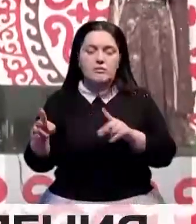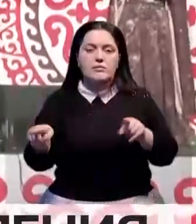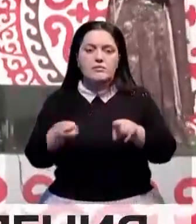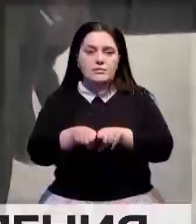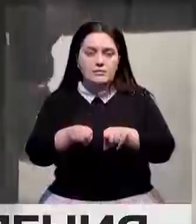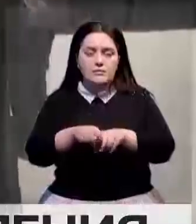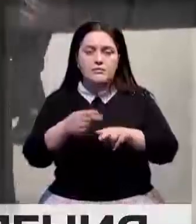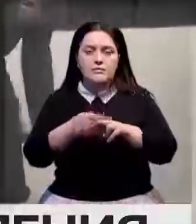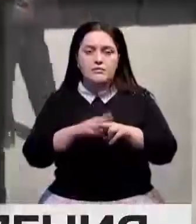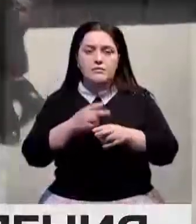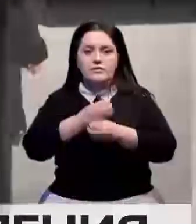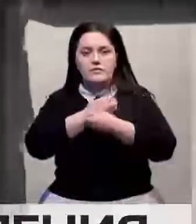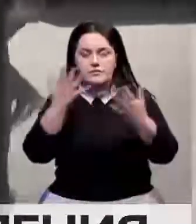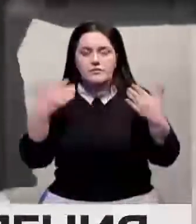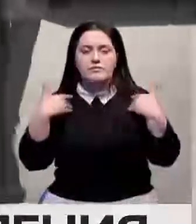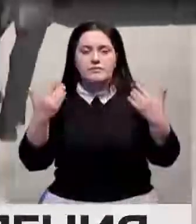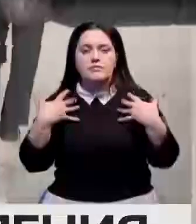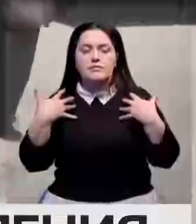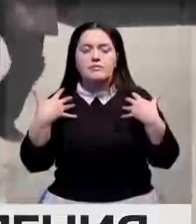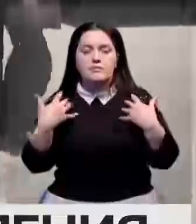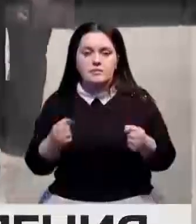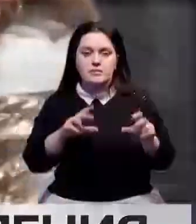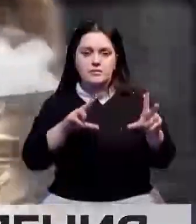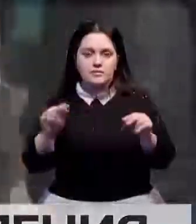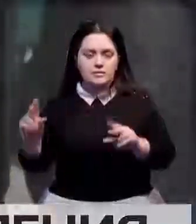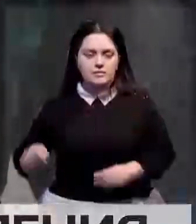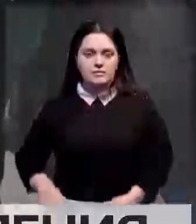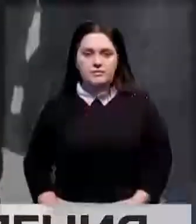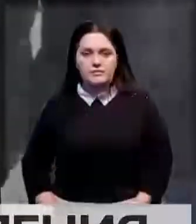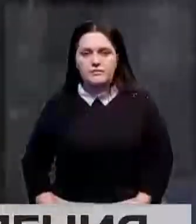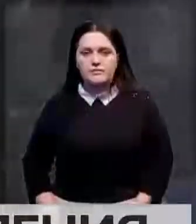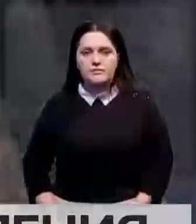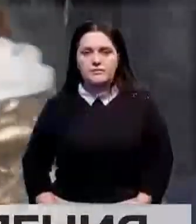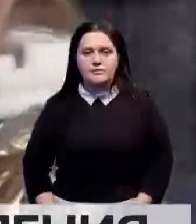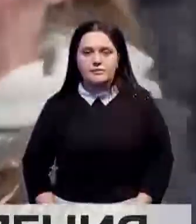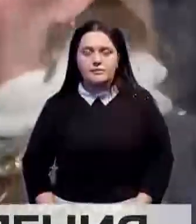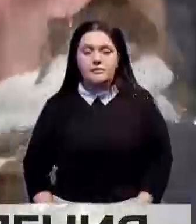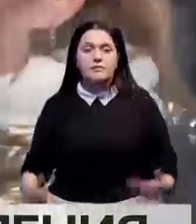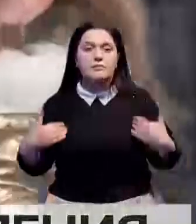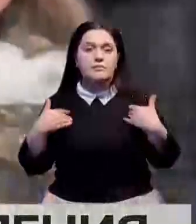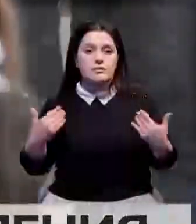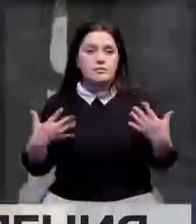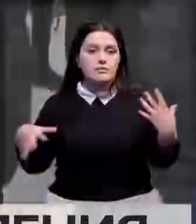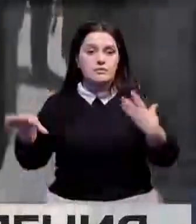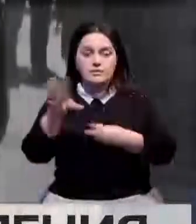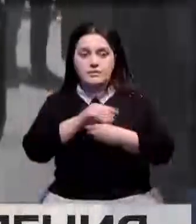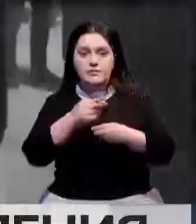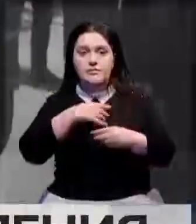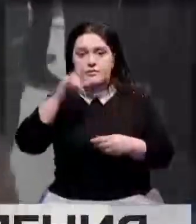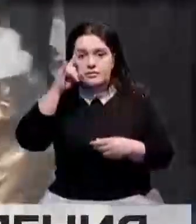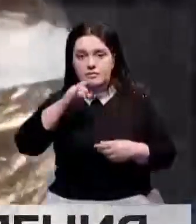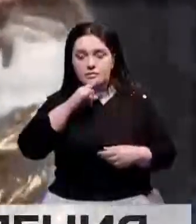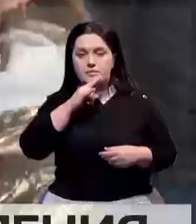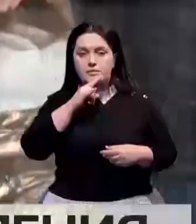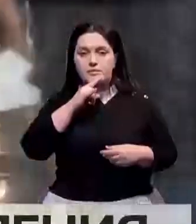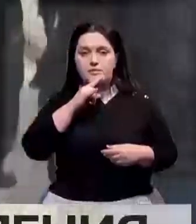в этот день без светлых пожеланий здоровья и благополучия. Поздравляю всех наших жителей казахстанцев. Всего